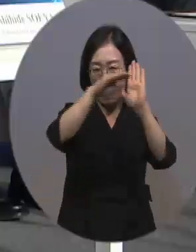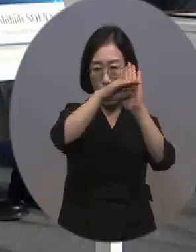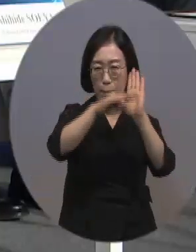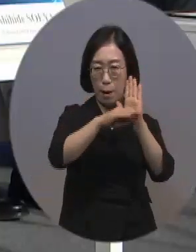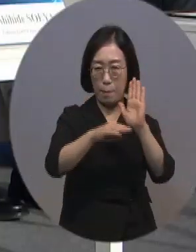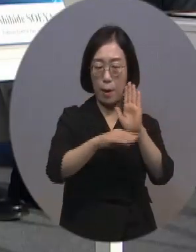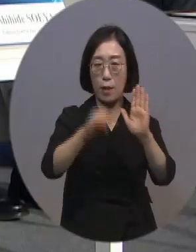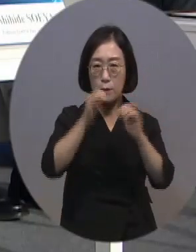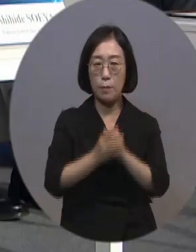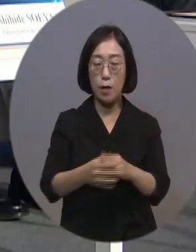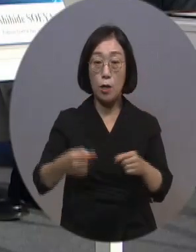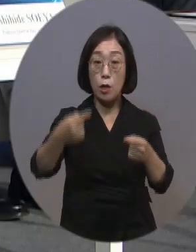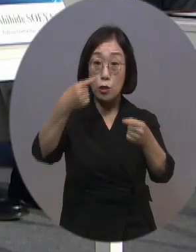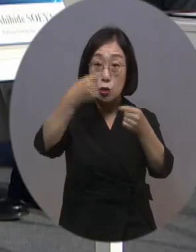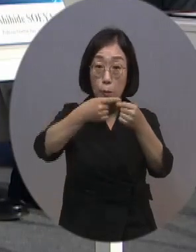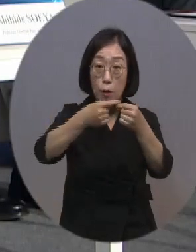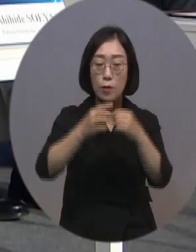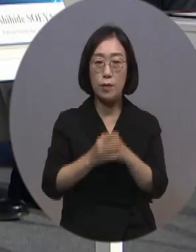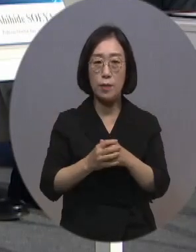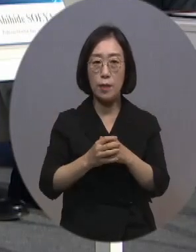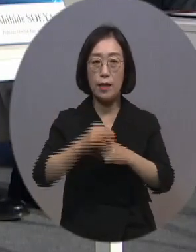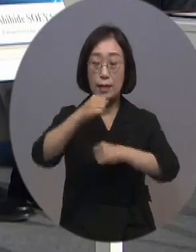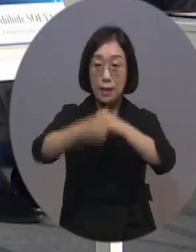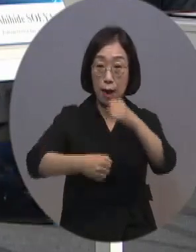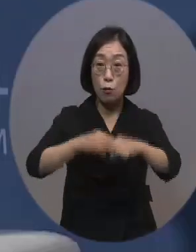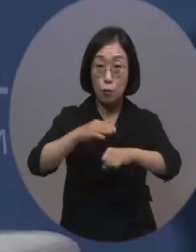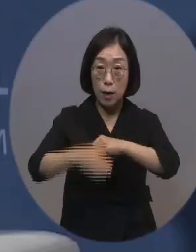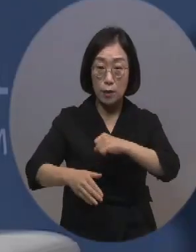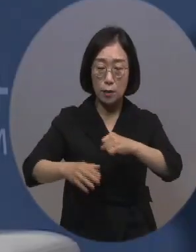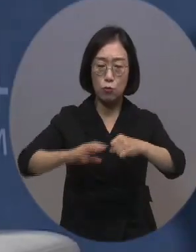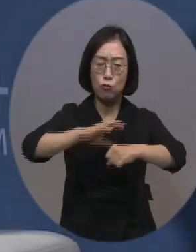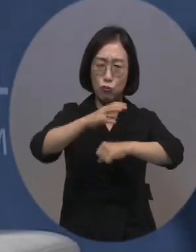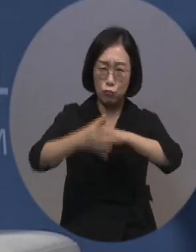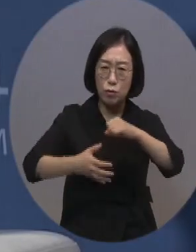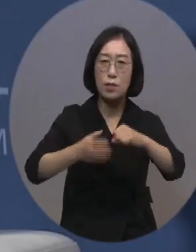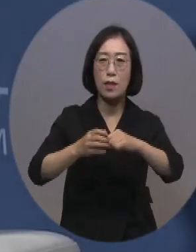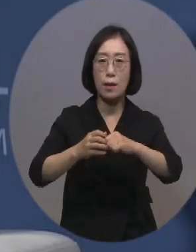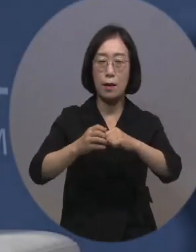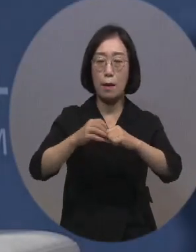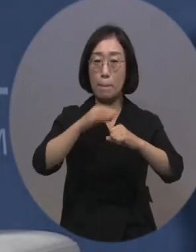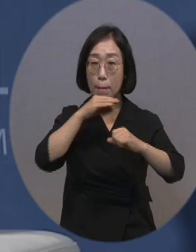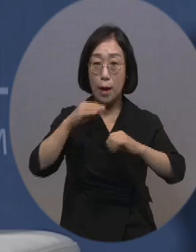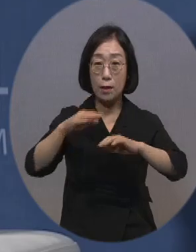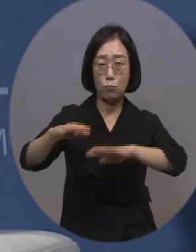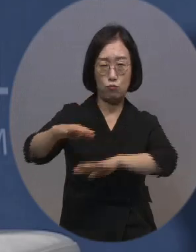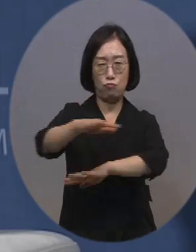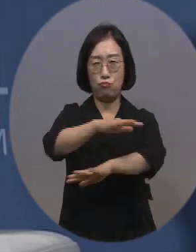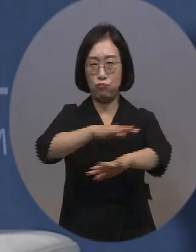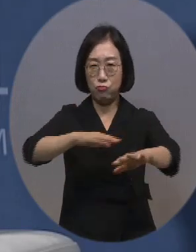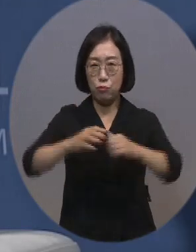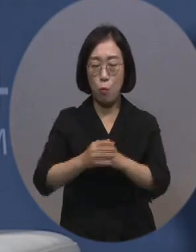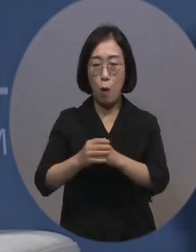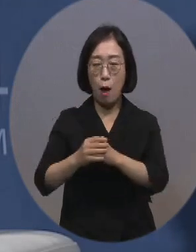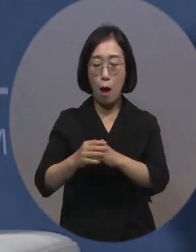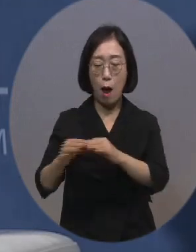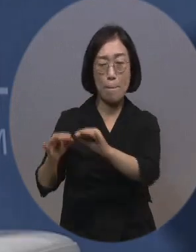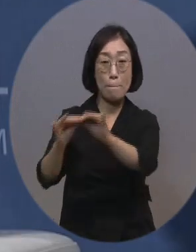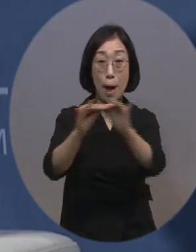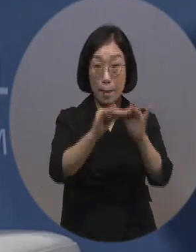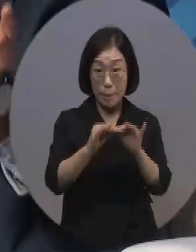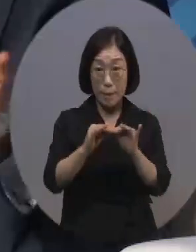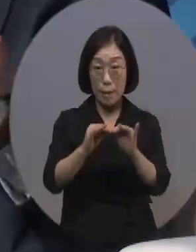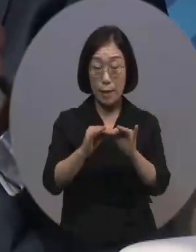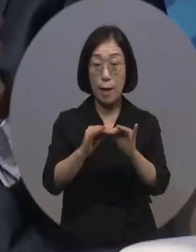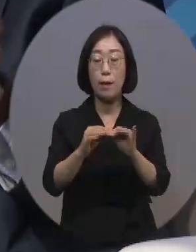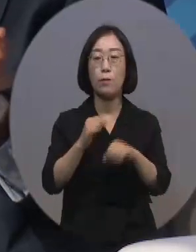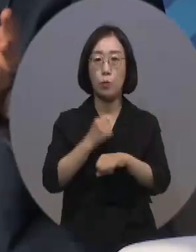한국 통일을 첫 번째 세션은 자유주의 국제 질서와 한반도 통일에 대한 국제사회의 합의라는 주제로 김성한 전